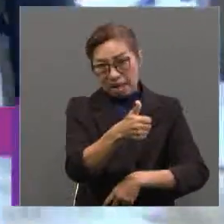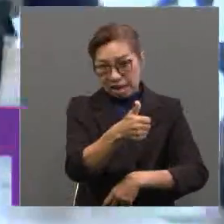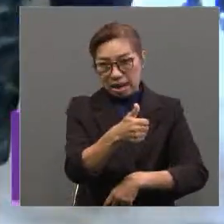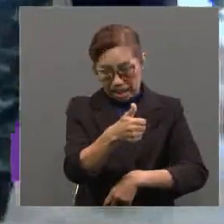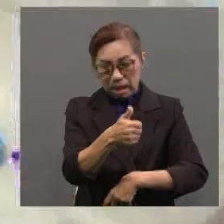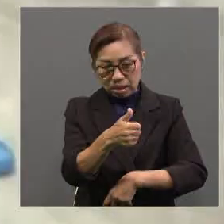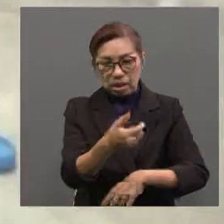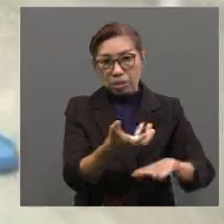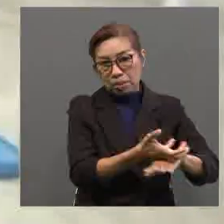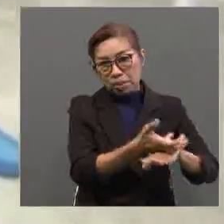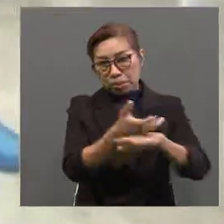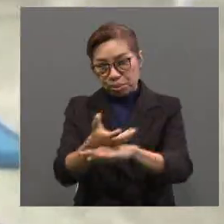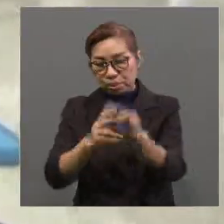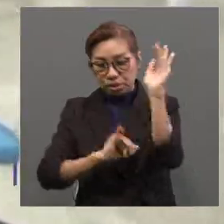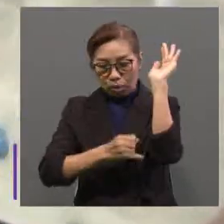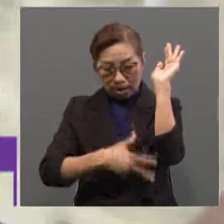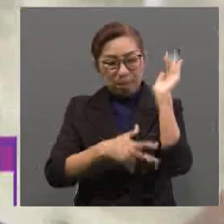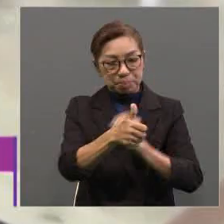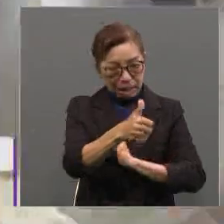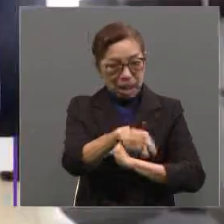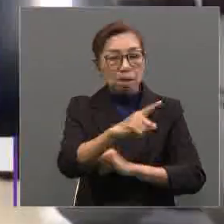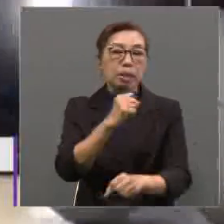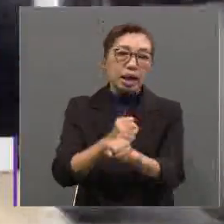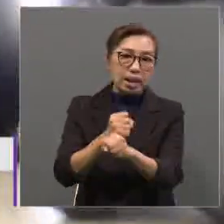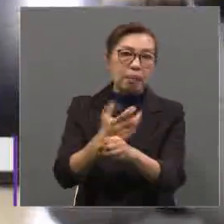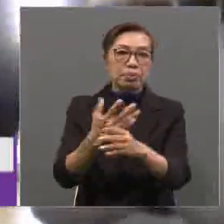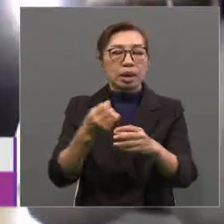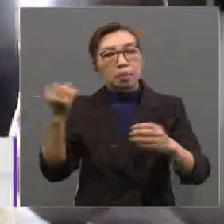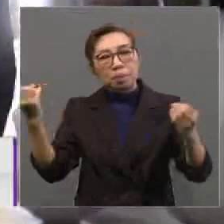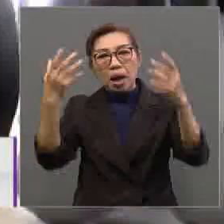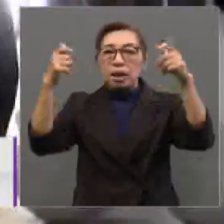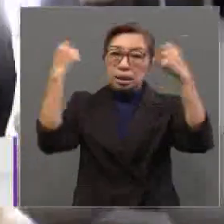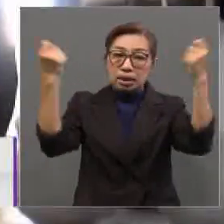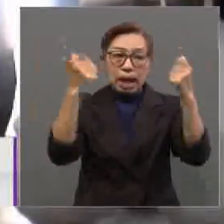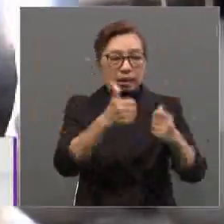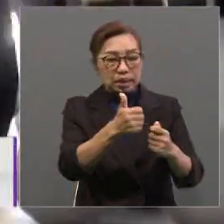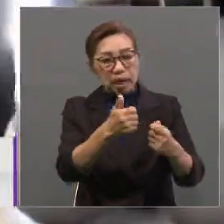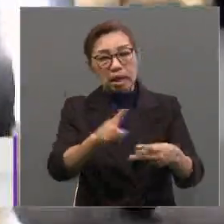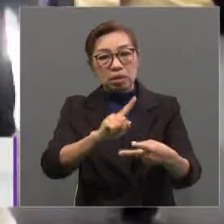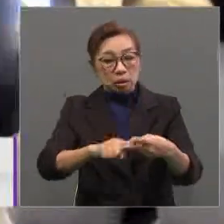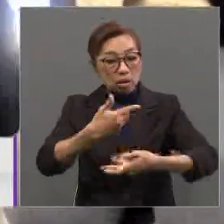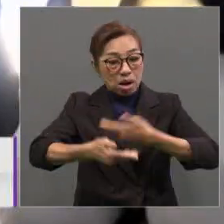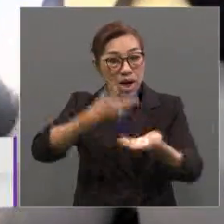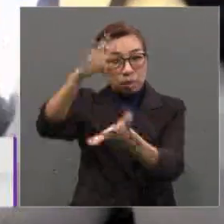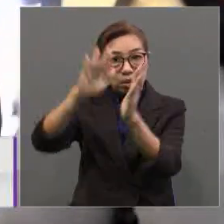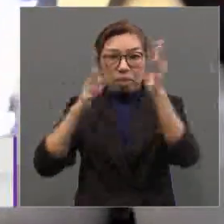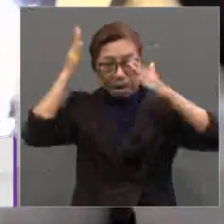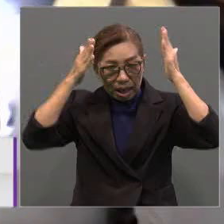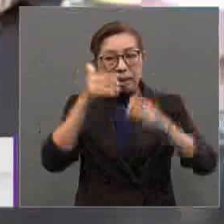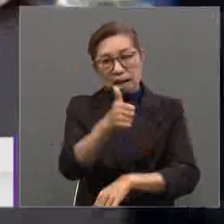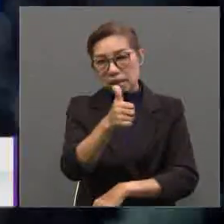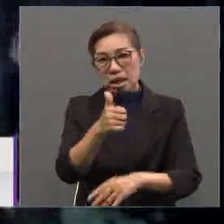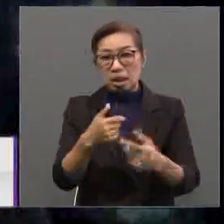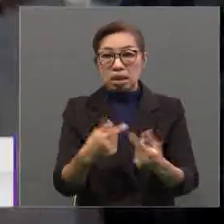ชายแดนภาคใต้ได้เพื่อนำไปใช้งานในงานประเพณีหรืองานเทศกาลต่างๆรวมถึงส่งออกไปยังประเทศเพื่อนบ้านอย่างมาเลเซีย